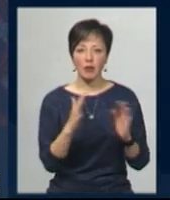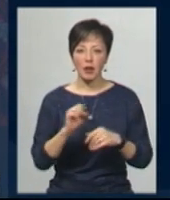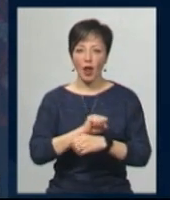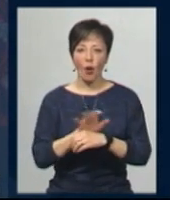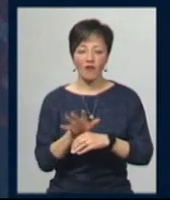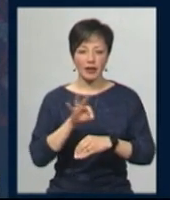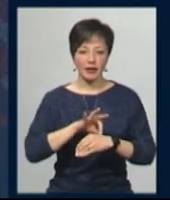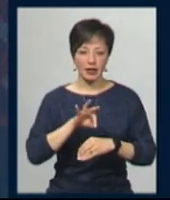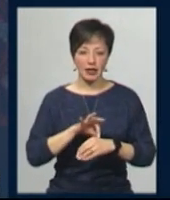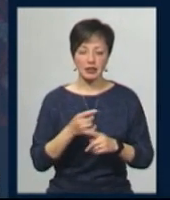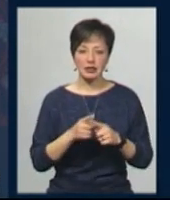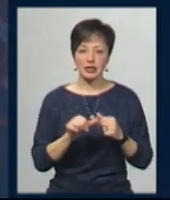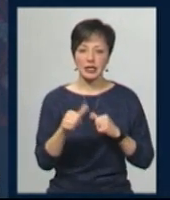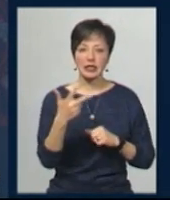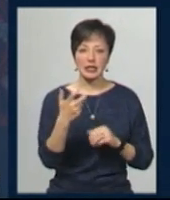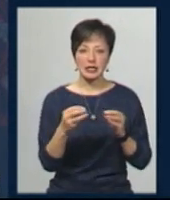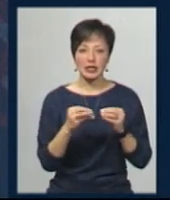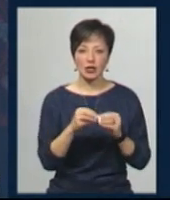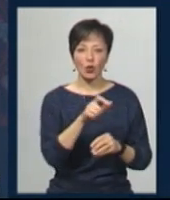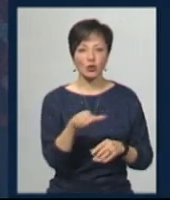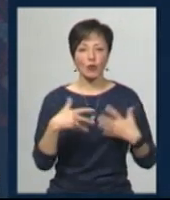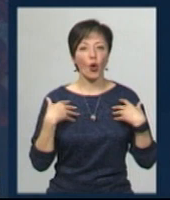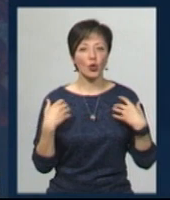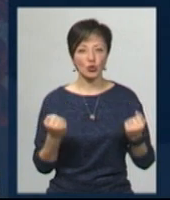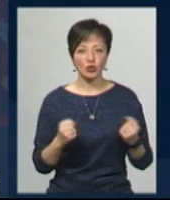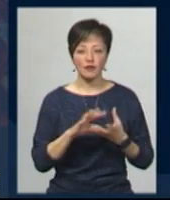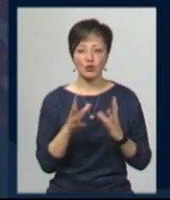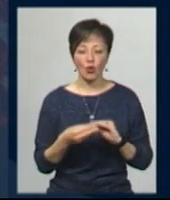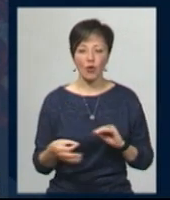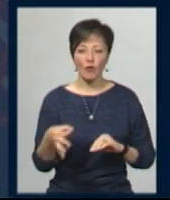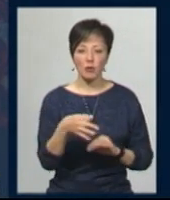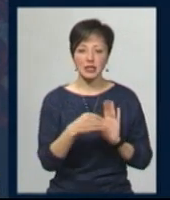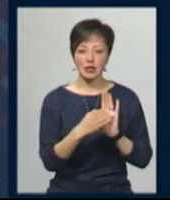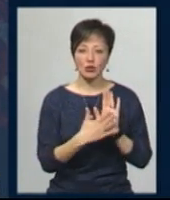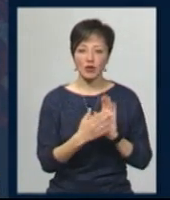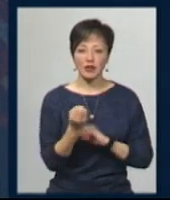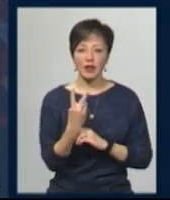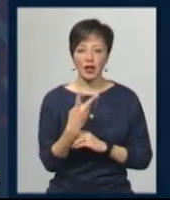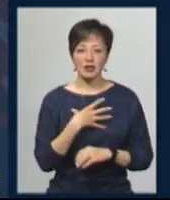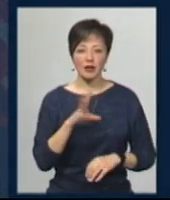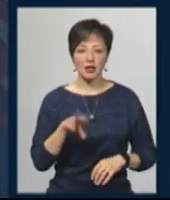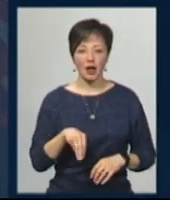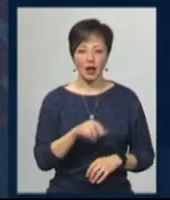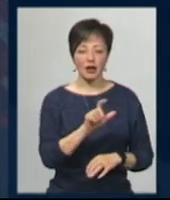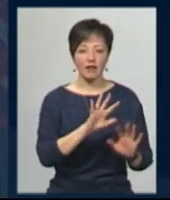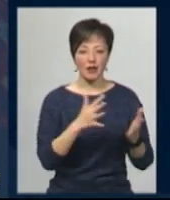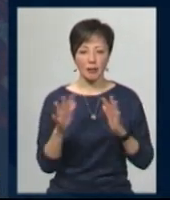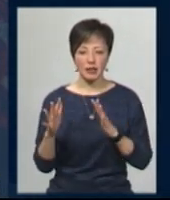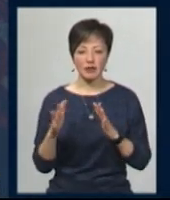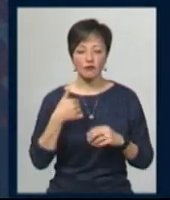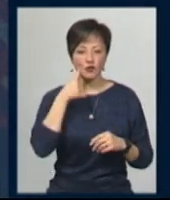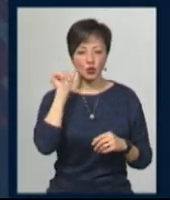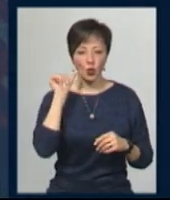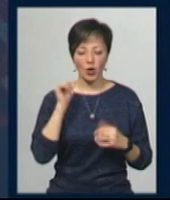COVID-19. З них 310 осіб одужало. Всього в області зареєстровано 12 летальних випадків. Нагадаємо,